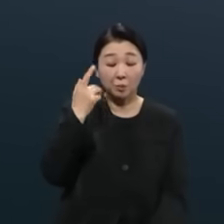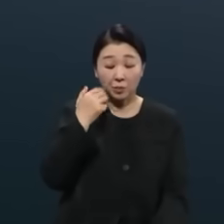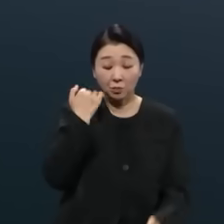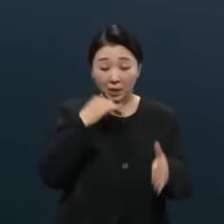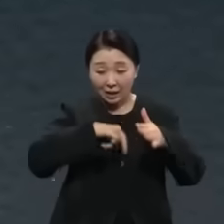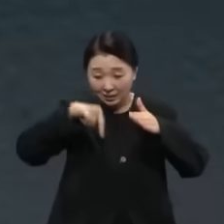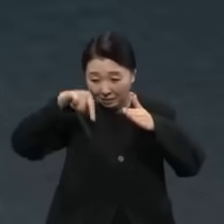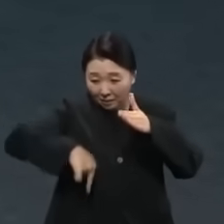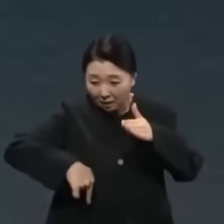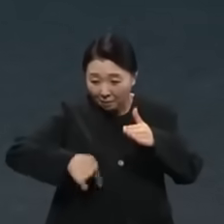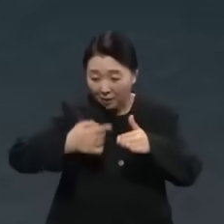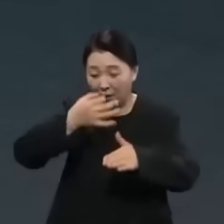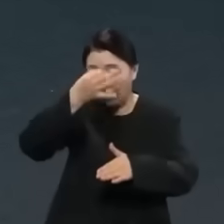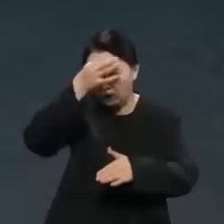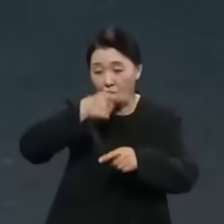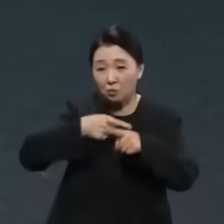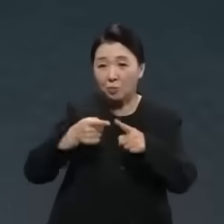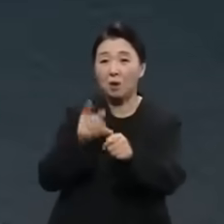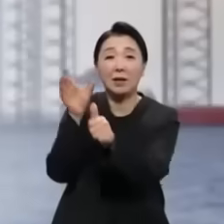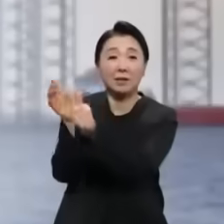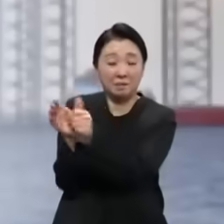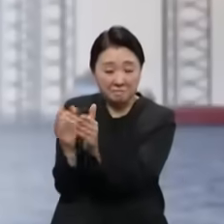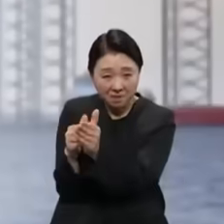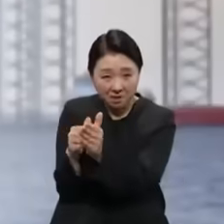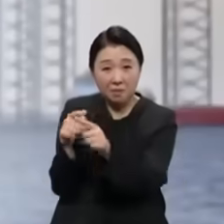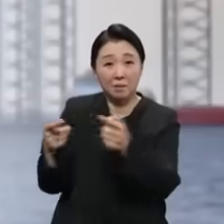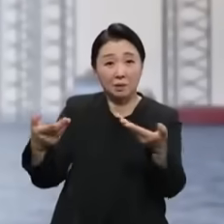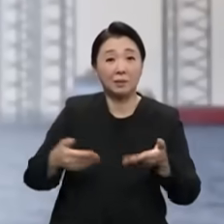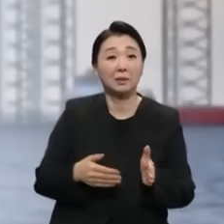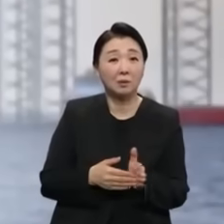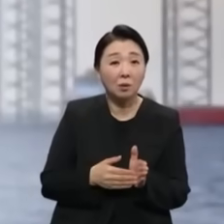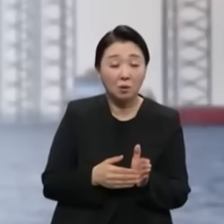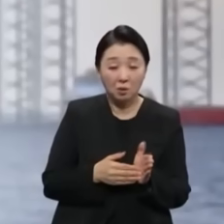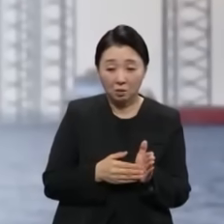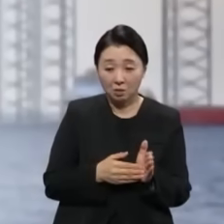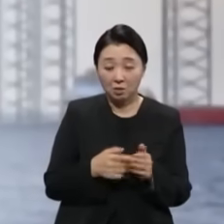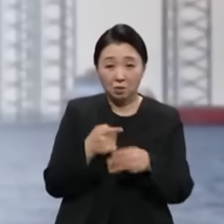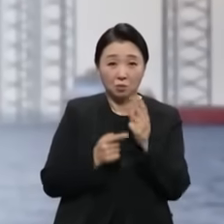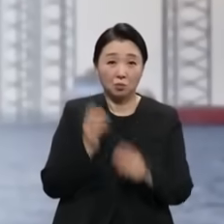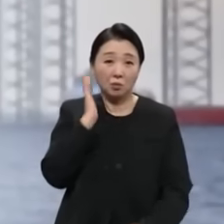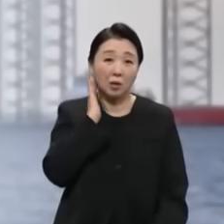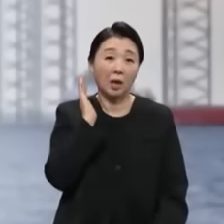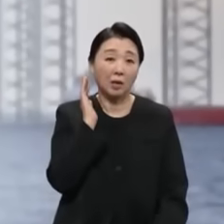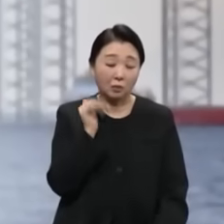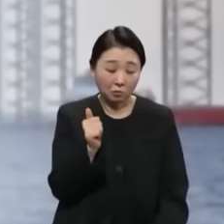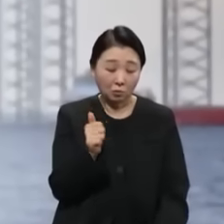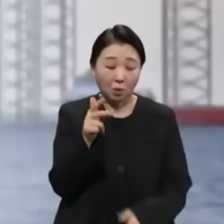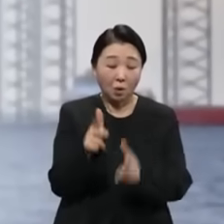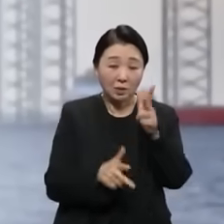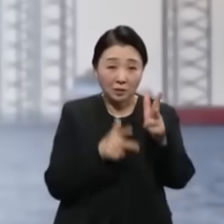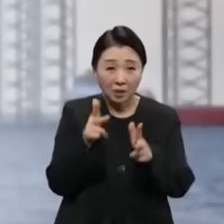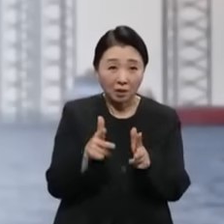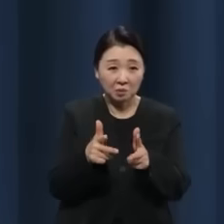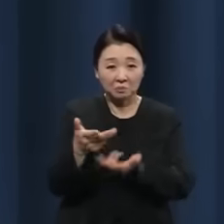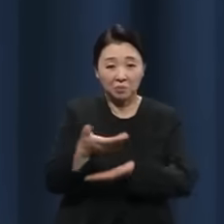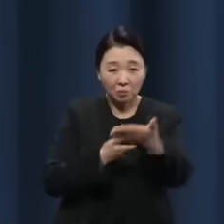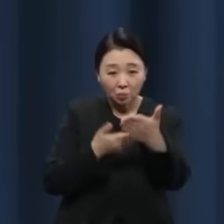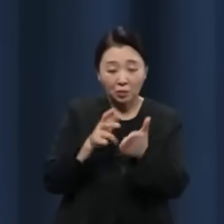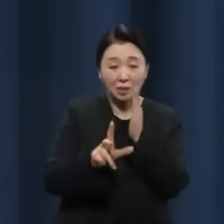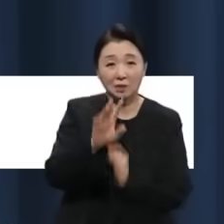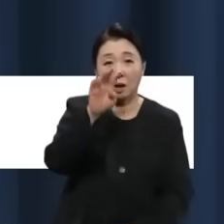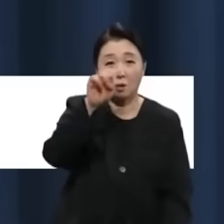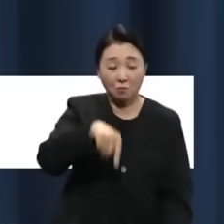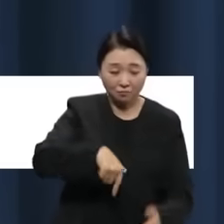기술평가 전문기업에 의뢰한 결과입니다 윤 대통령은 산업통상자원부의 탐사 시추 계획을 승인했습니다